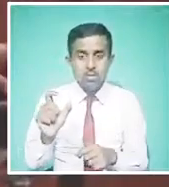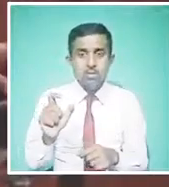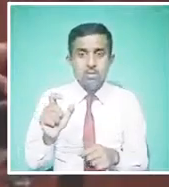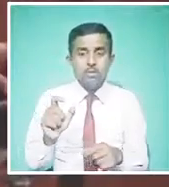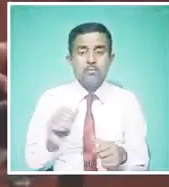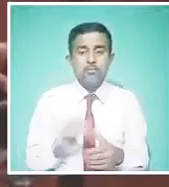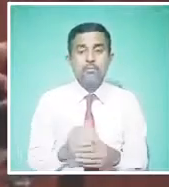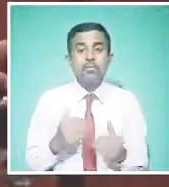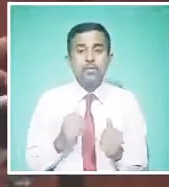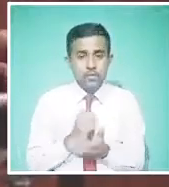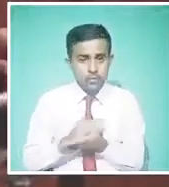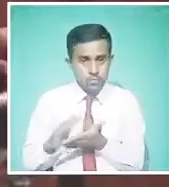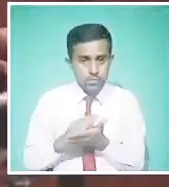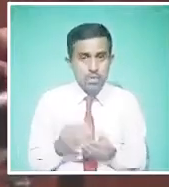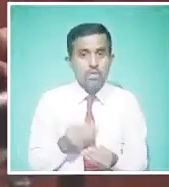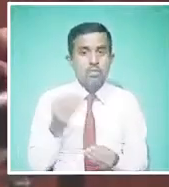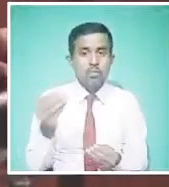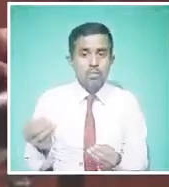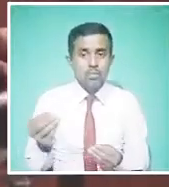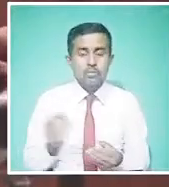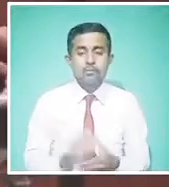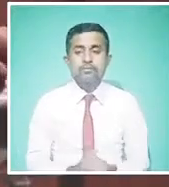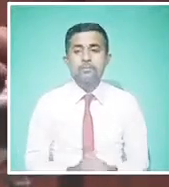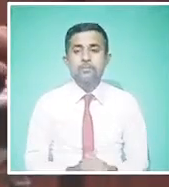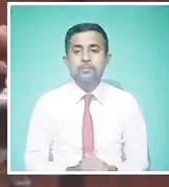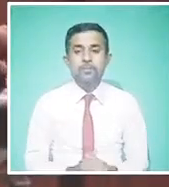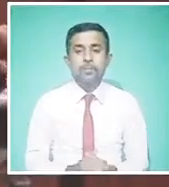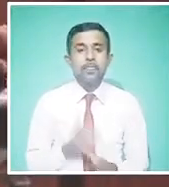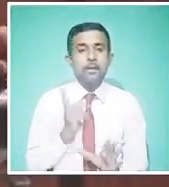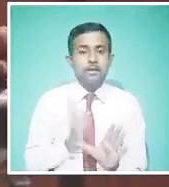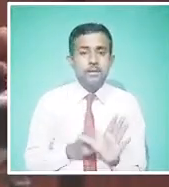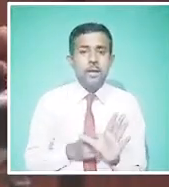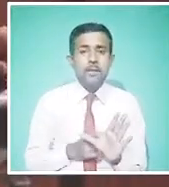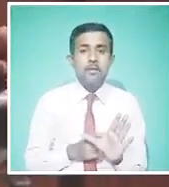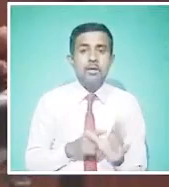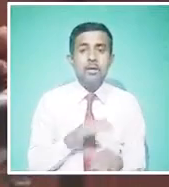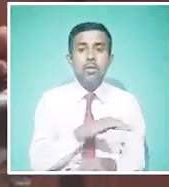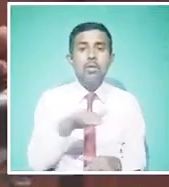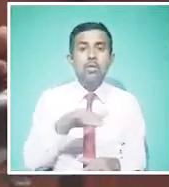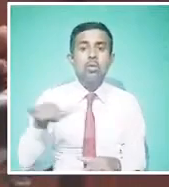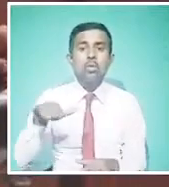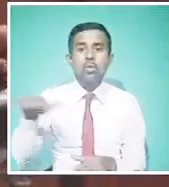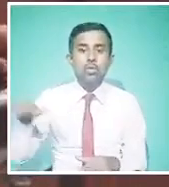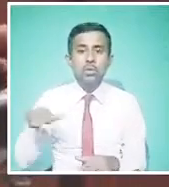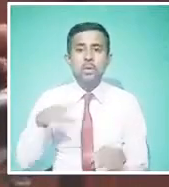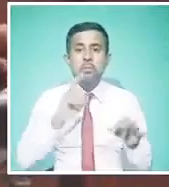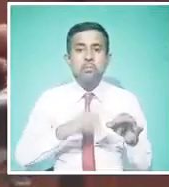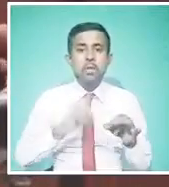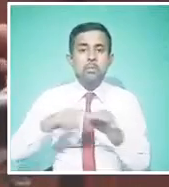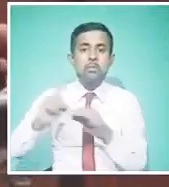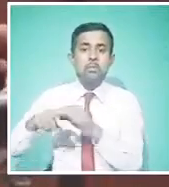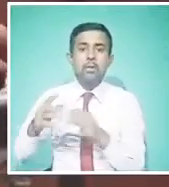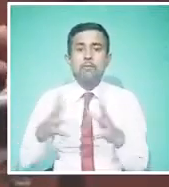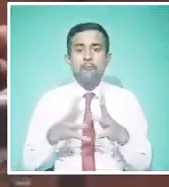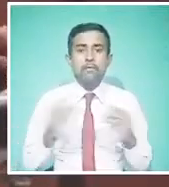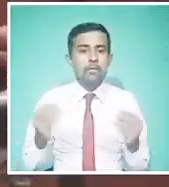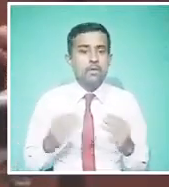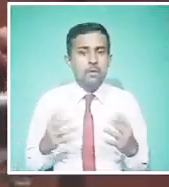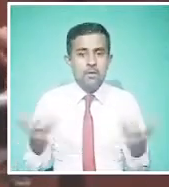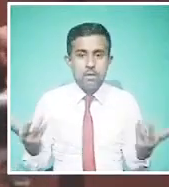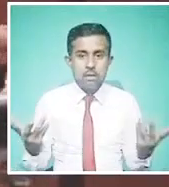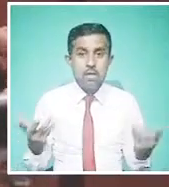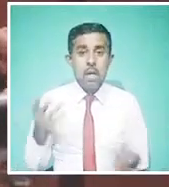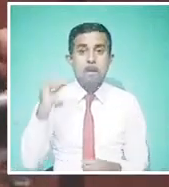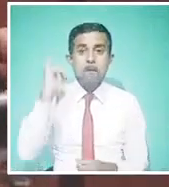இப்படி ஒவ்வொருவருடைய பிரச்சனைகளும் தீர்க்கப்படாமல் அங்கே தேங்கிக் கொண்டிருக்கின்றது. அதிகாரிகள் இவற்றை தீர்ப்பதற்கான முயற்சிகளை எடுப்பதில்லை. ஏனென்று சொன்னால்